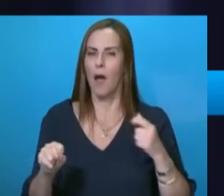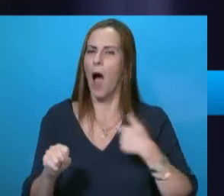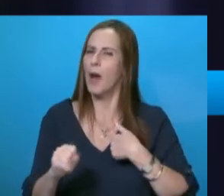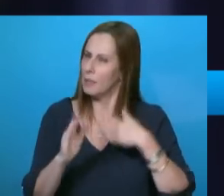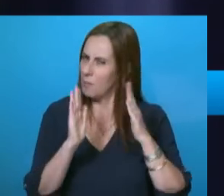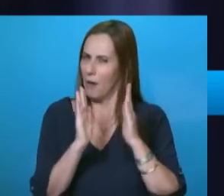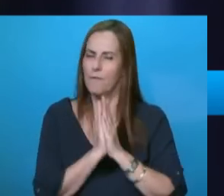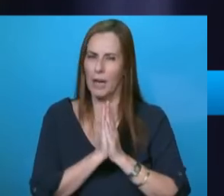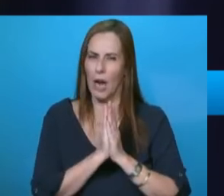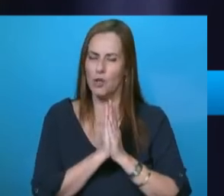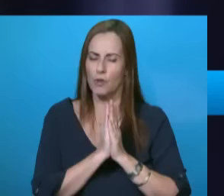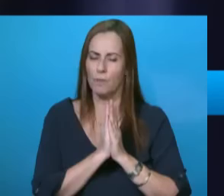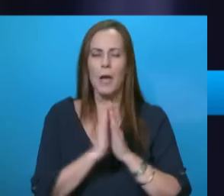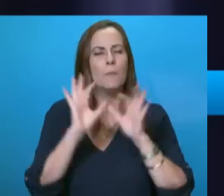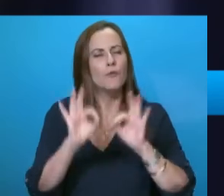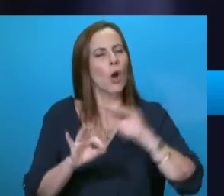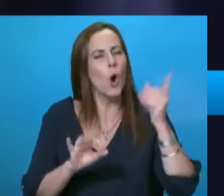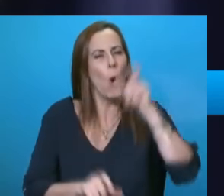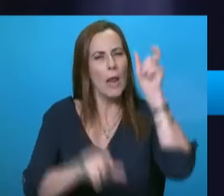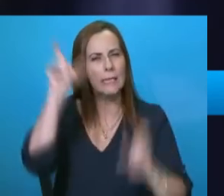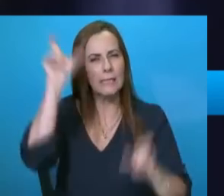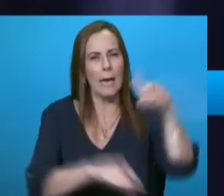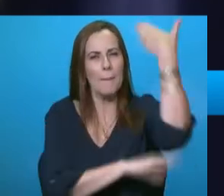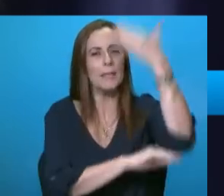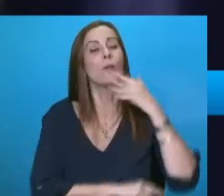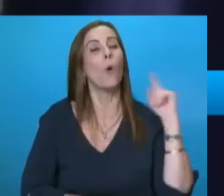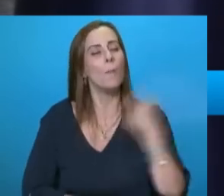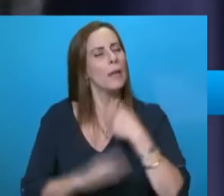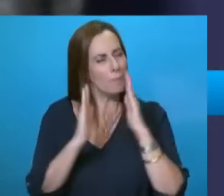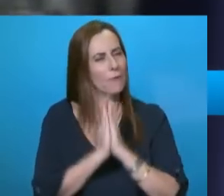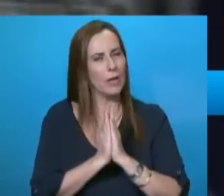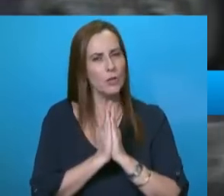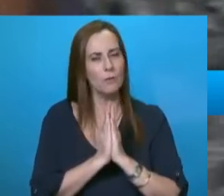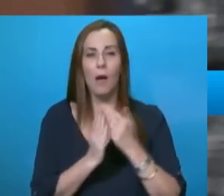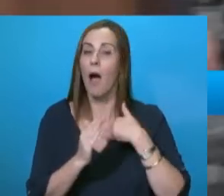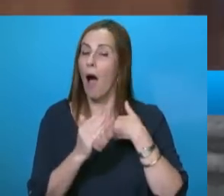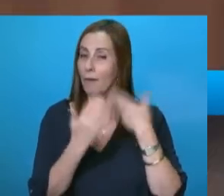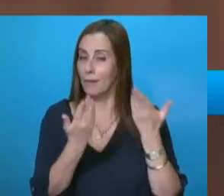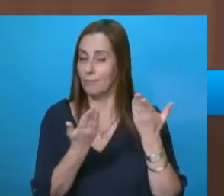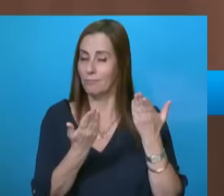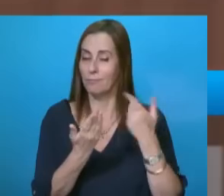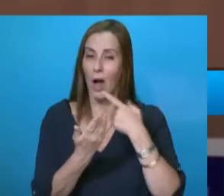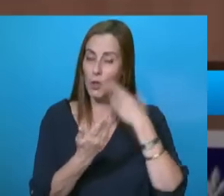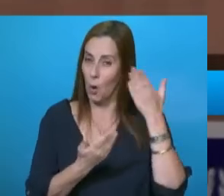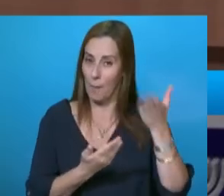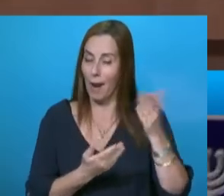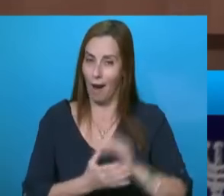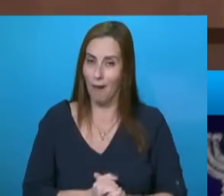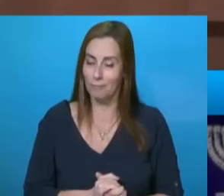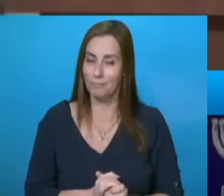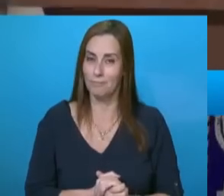הזה ולטובתם של אזרחי ישראל כולם, אני מאחל לך, אדוני המיועד,